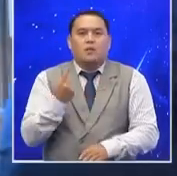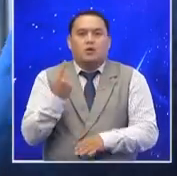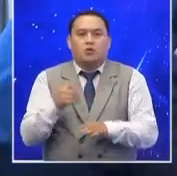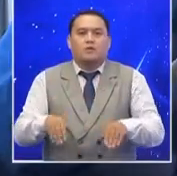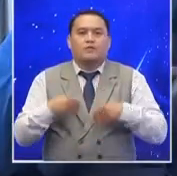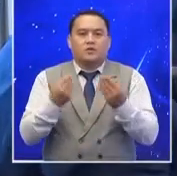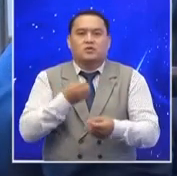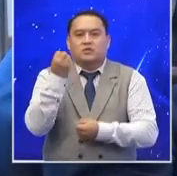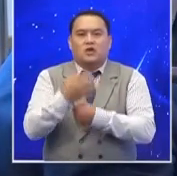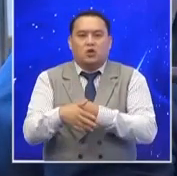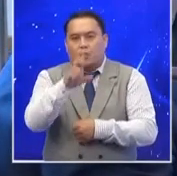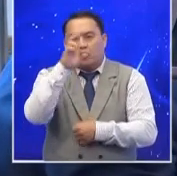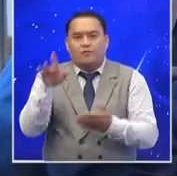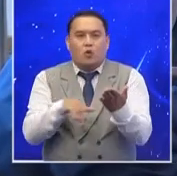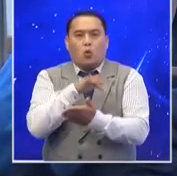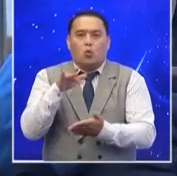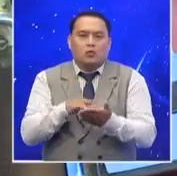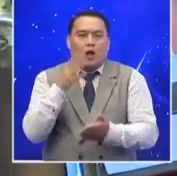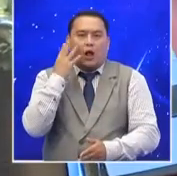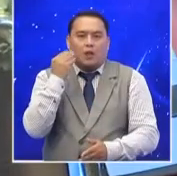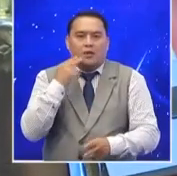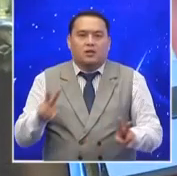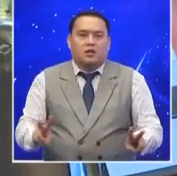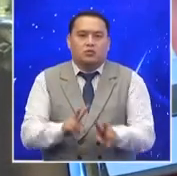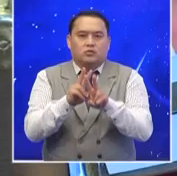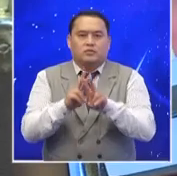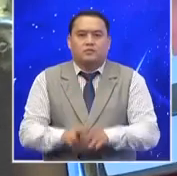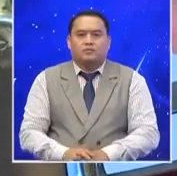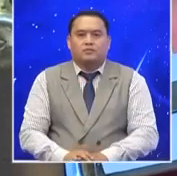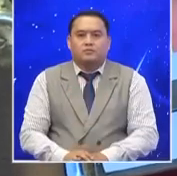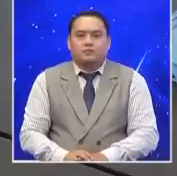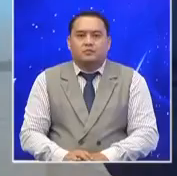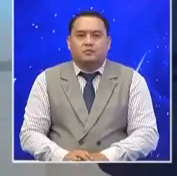экземпляру выдадут и центральным библиотекам городов Алматы и Нур-Султана.